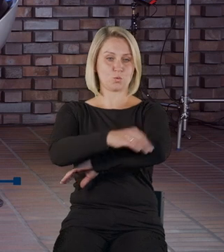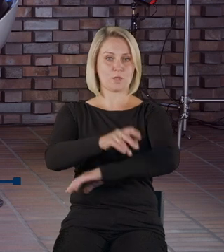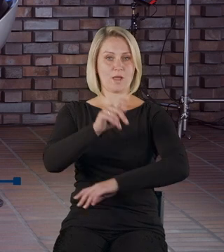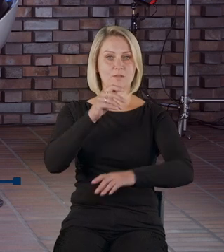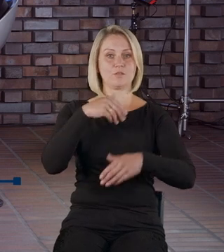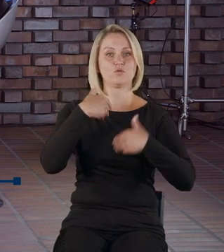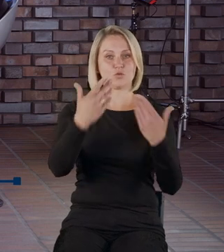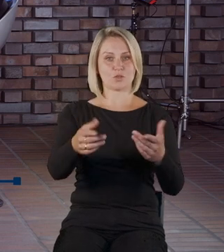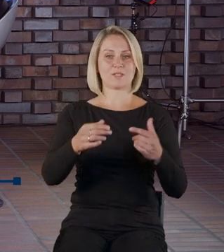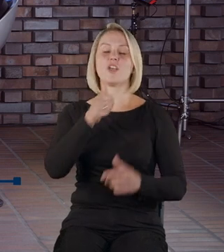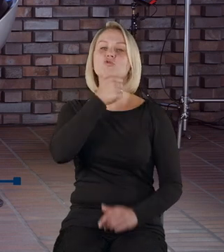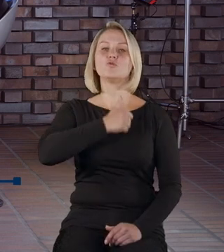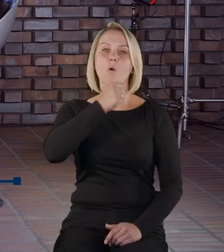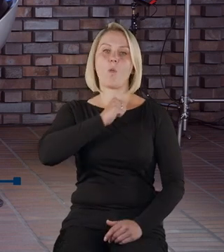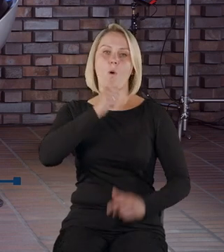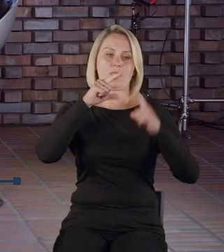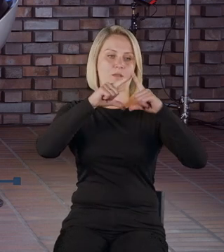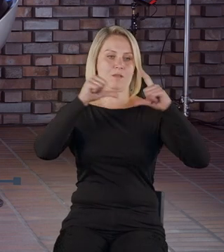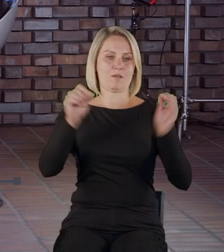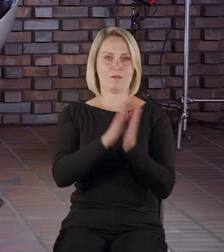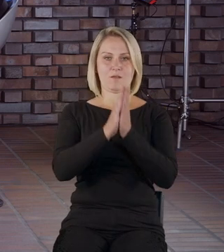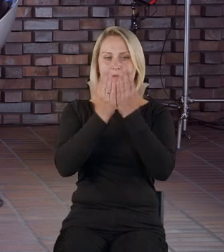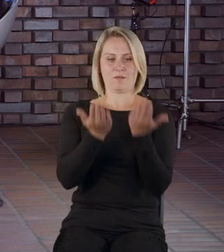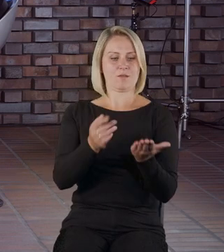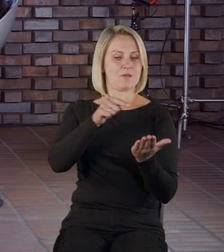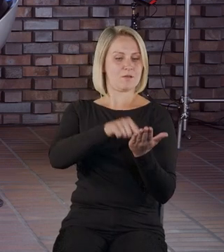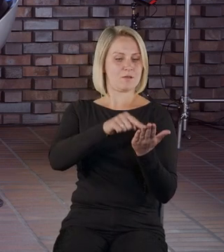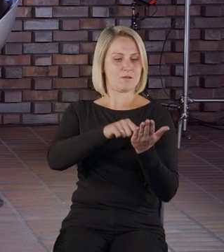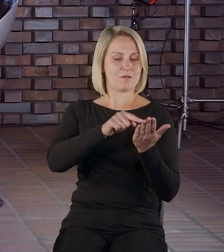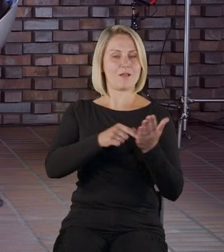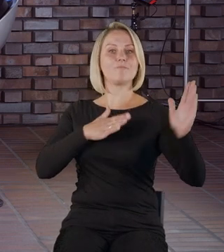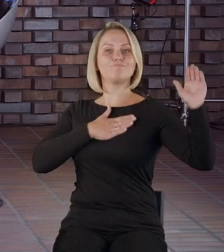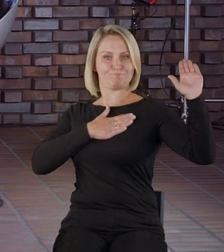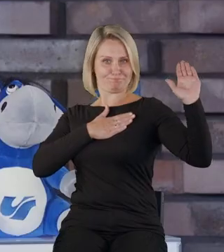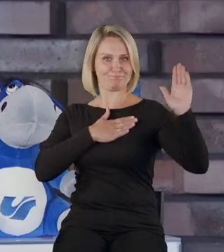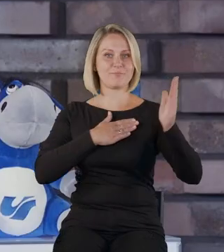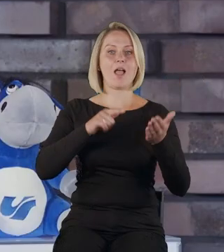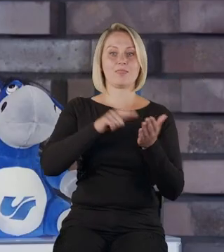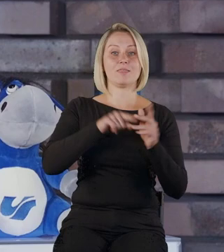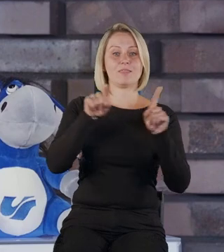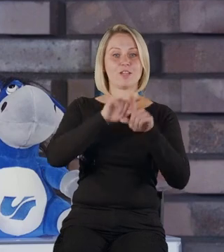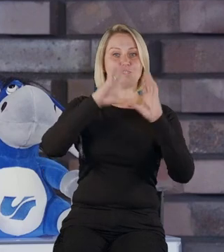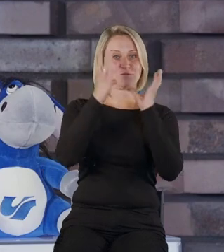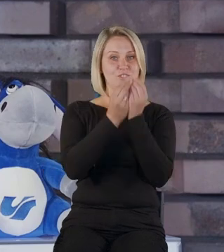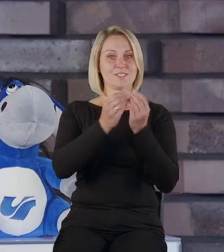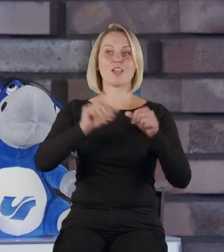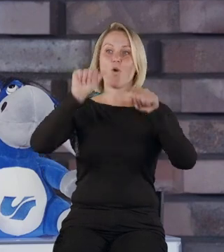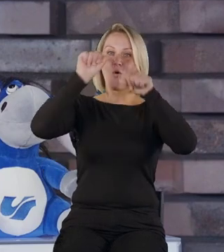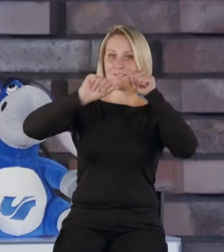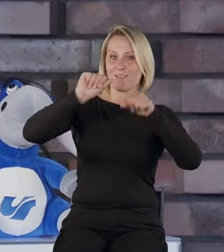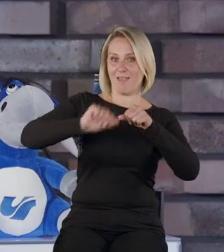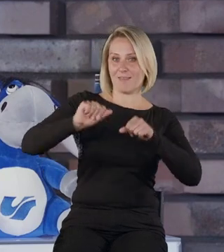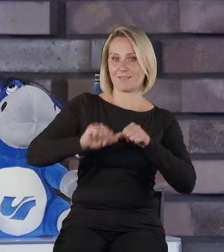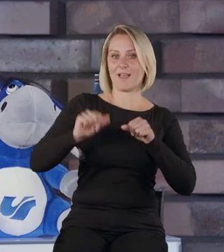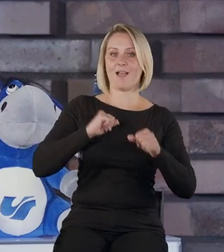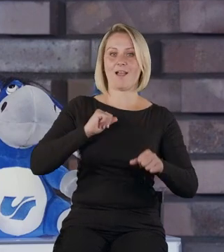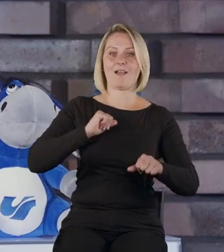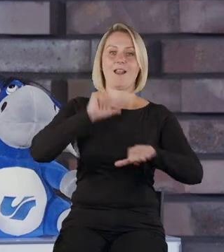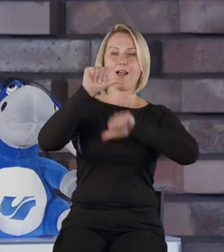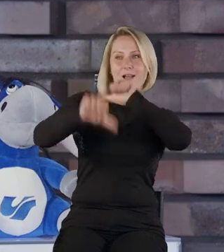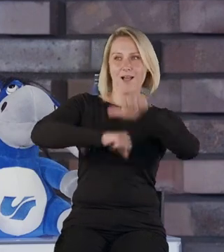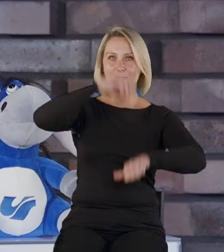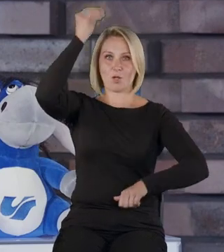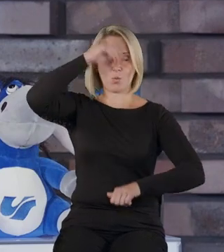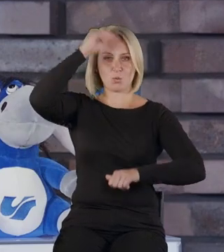oto zielony indeks, w którym na pierwszej stronie znajduje się ślubowanie oraz wszystkie nasze oceny, które otrzymujemy przez wszystkie nasze